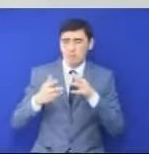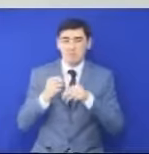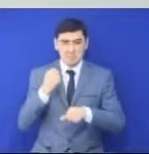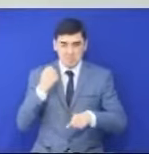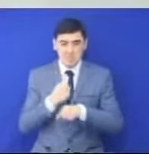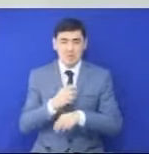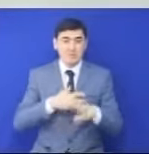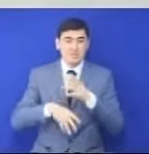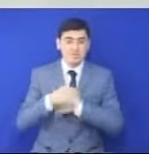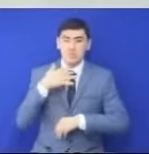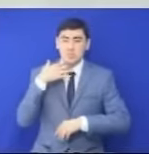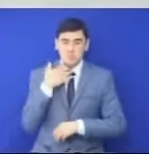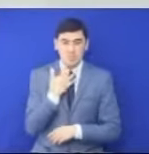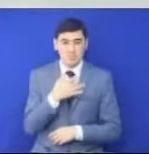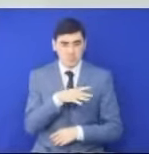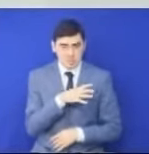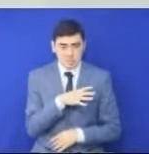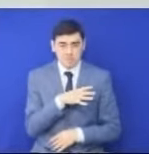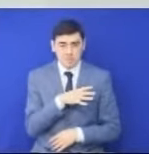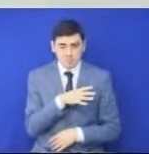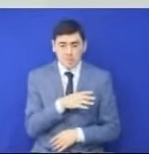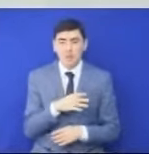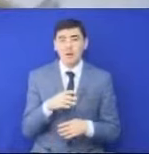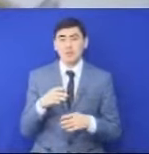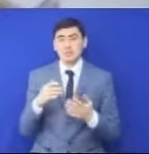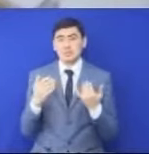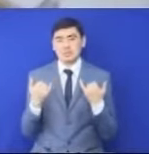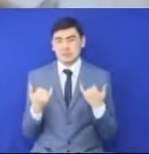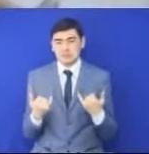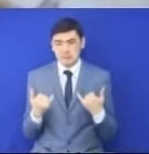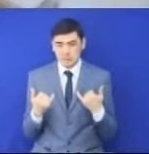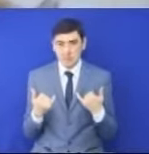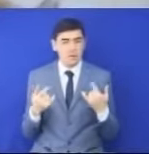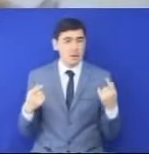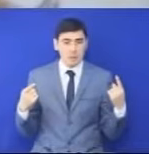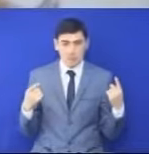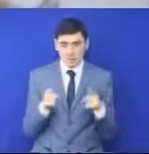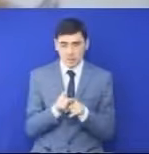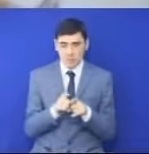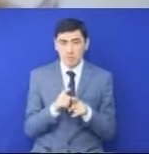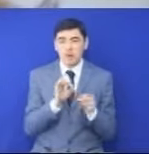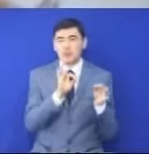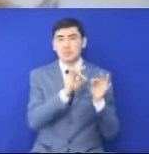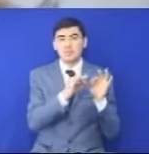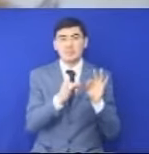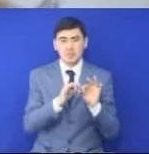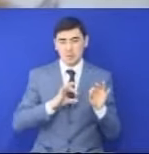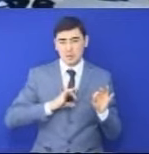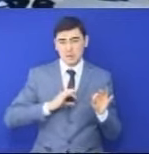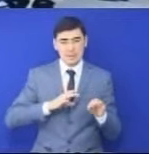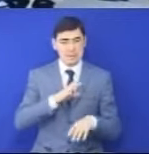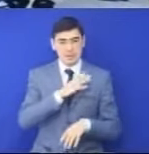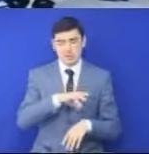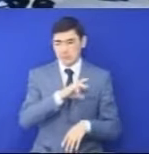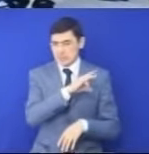это историческая медаль для Казахстана, поскольку у нашей страны во фристайле и в могуле еще никогда не было было олимпийских наград. Сегодня же в связи с